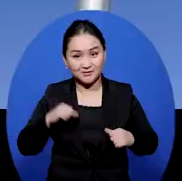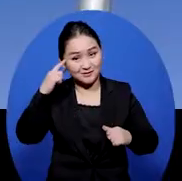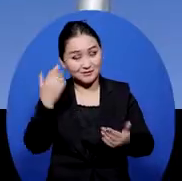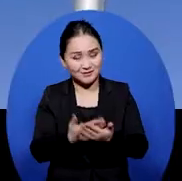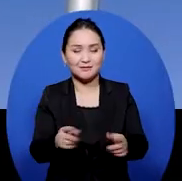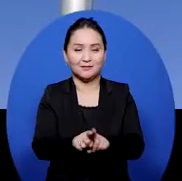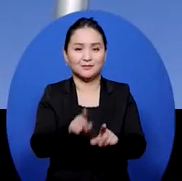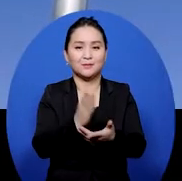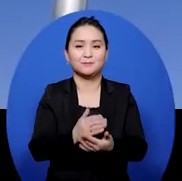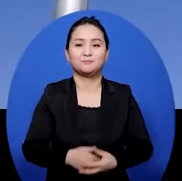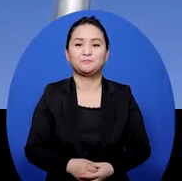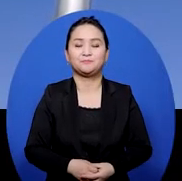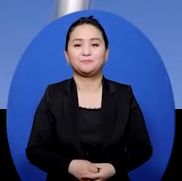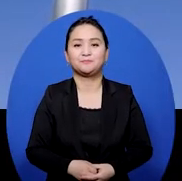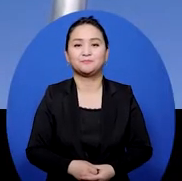байгаа.